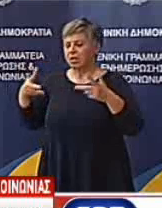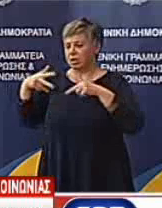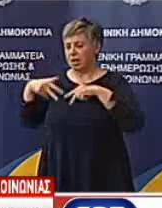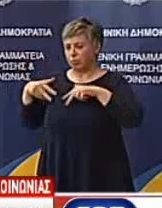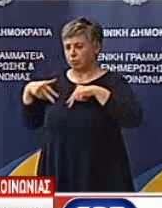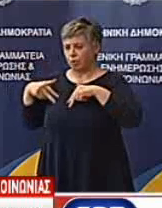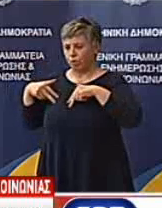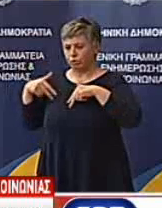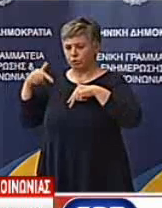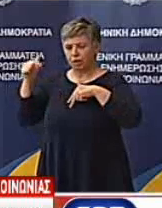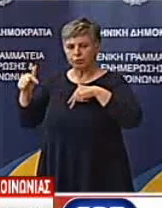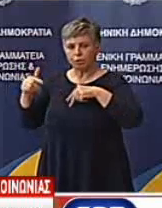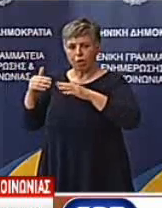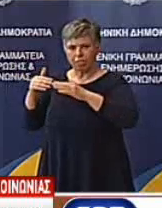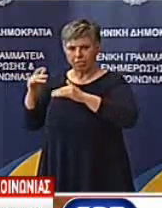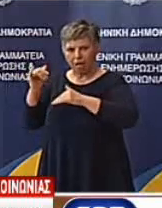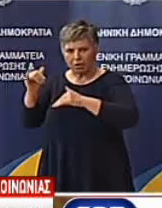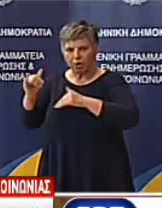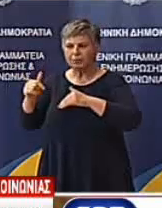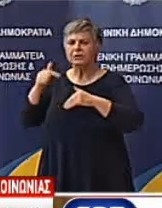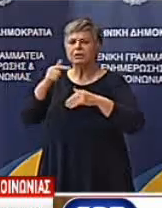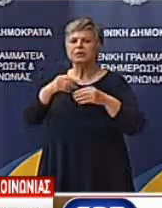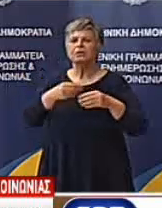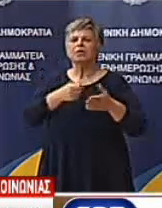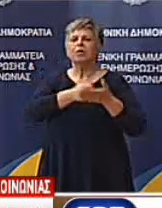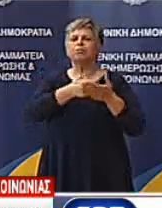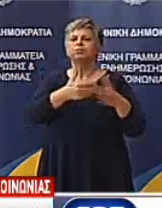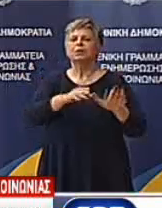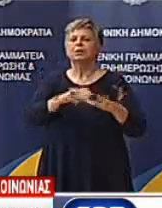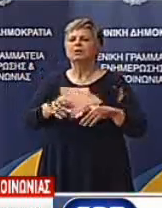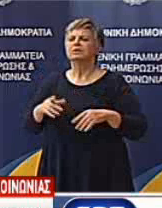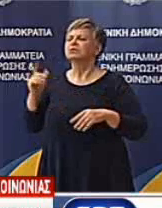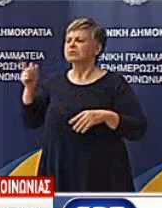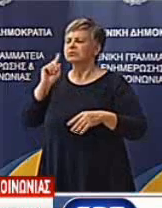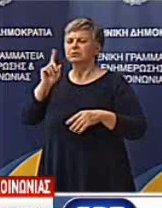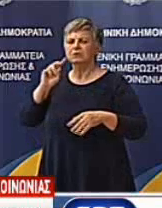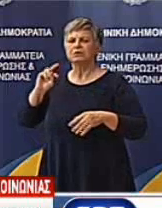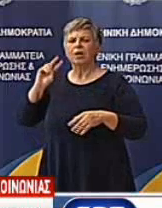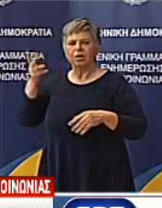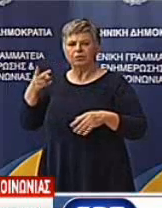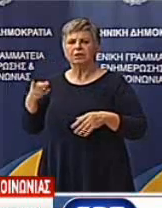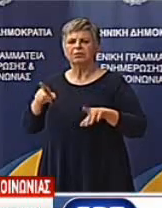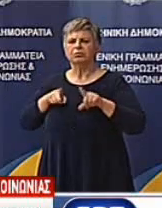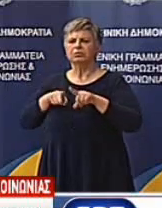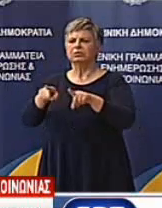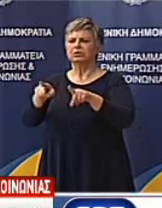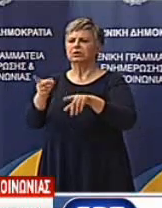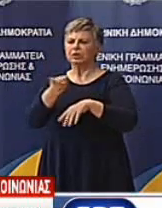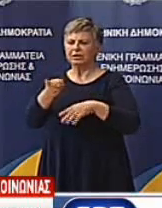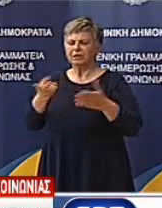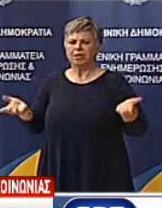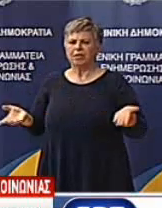έχουν ενημερωθεί οι θεσμοί γι' αυτό, δεδομένου ότι είναι δεσμευμένες. Ισχύουν και τα δύο. Και δεν είναι σε αντίθεση το ένα με το